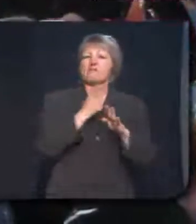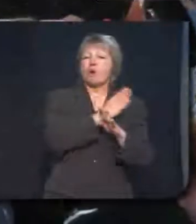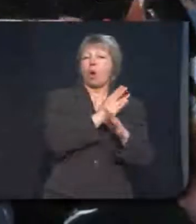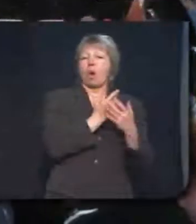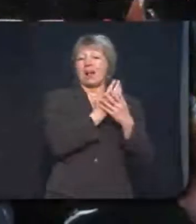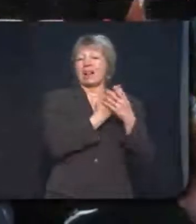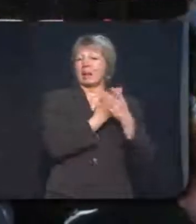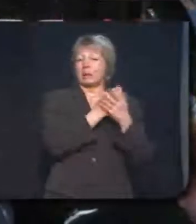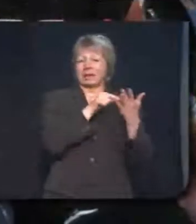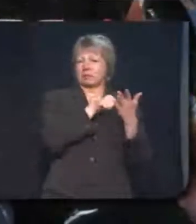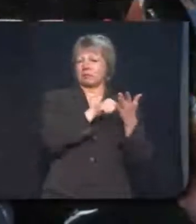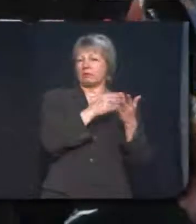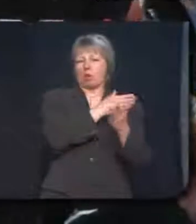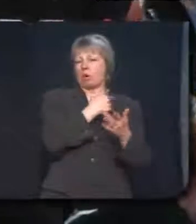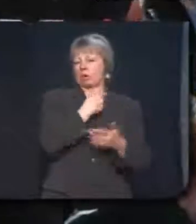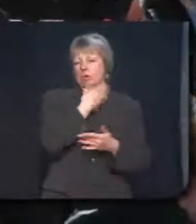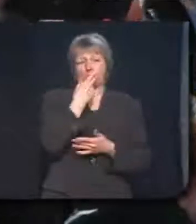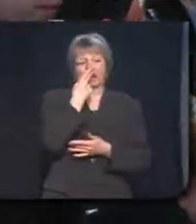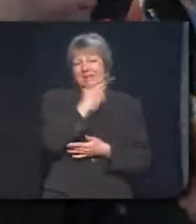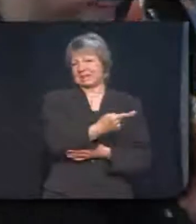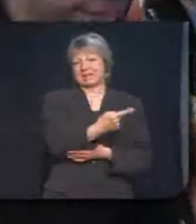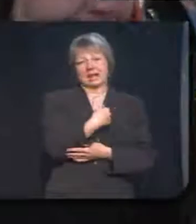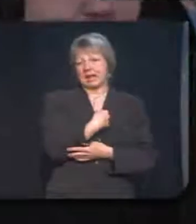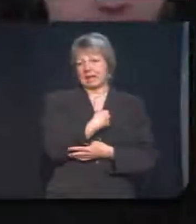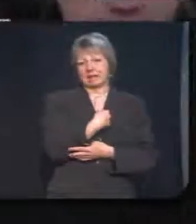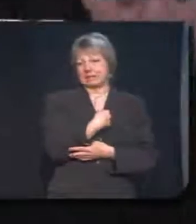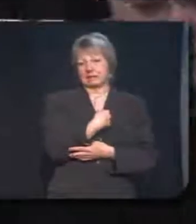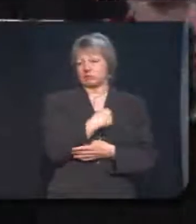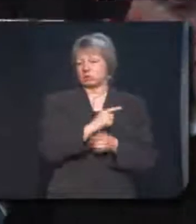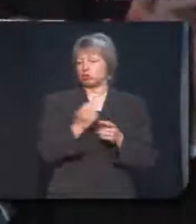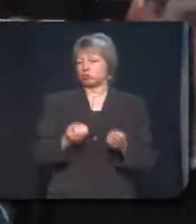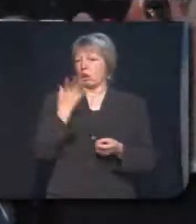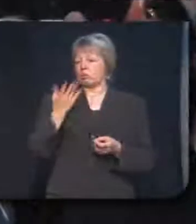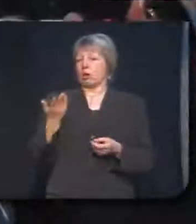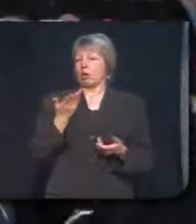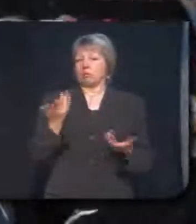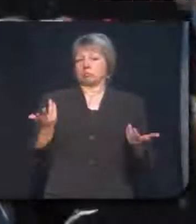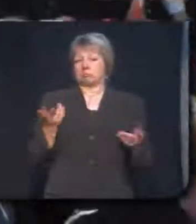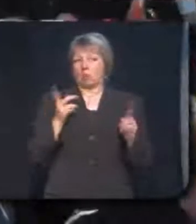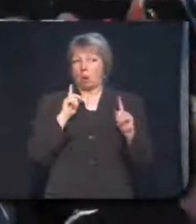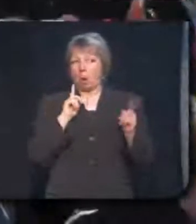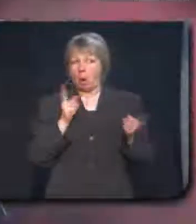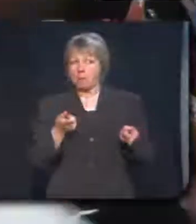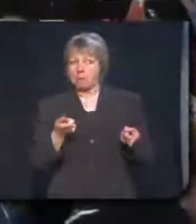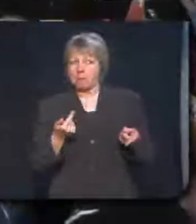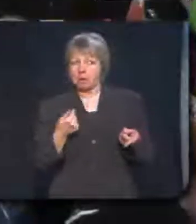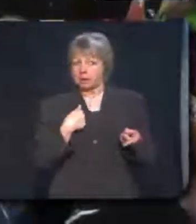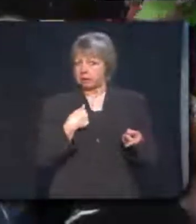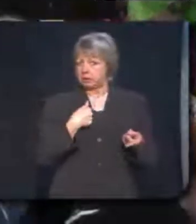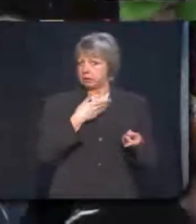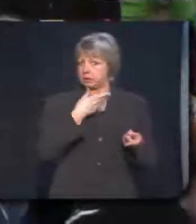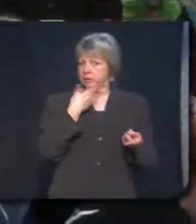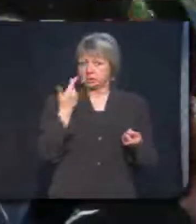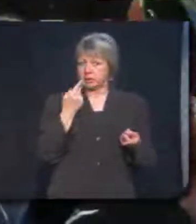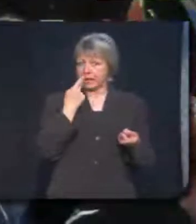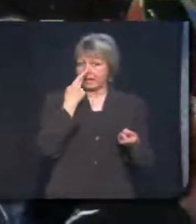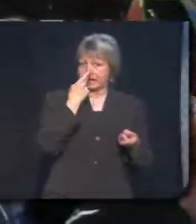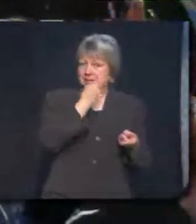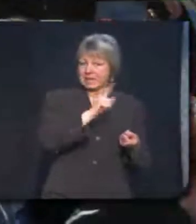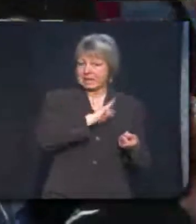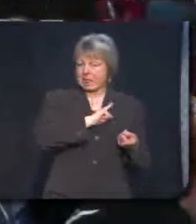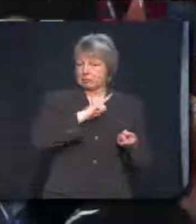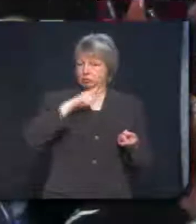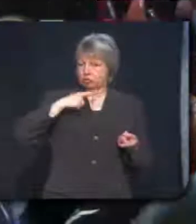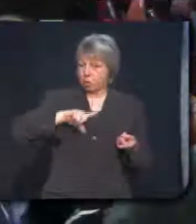habe und jetzt weiß ich nicht ob es mein Versäumnis ist ob das schon ganz lange ganz woanders